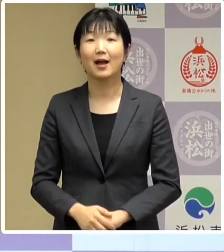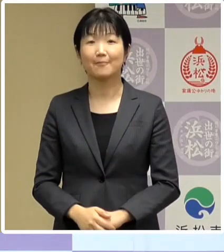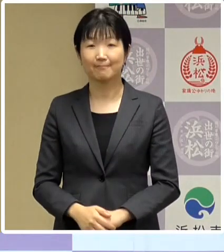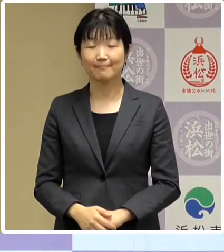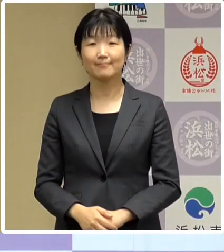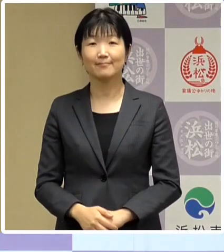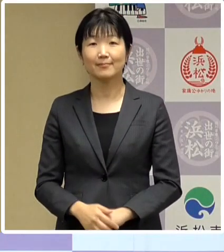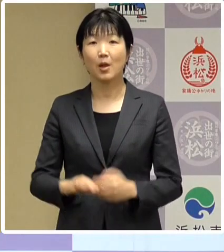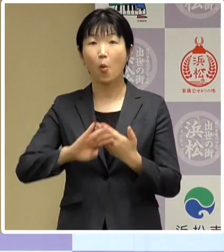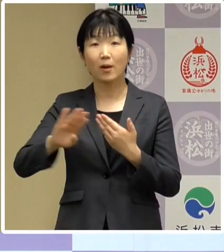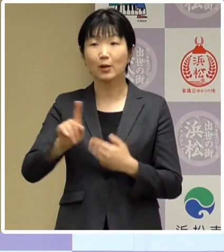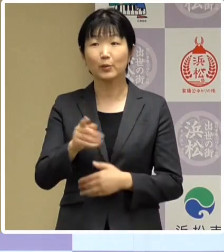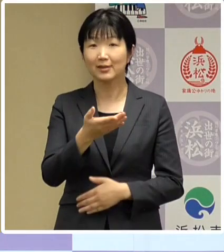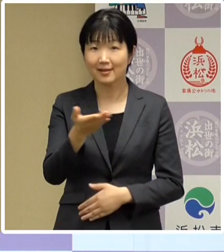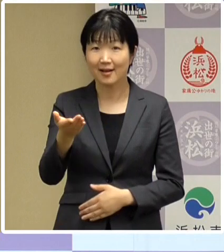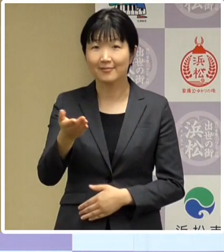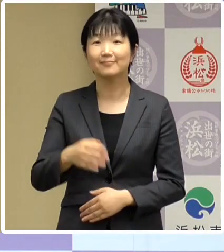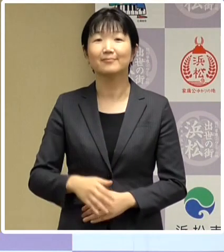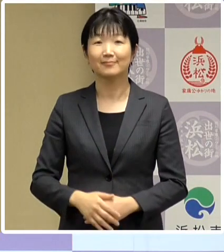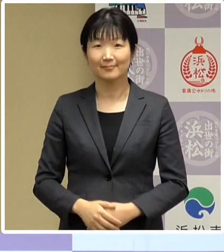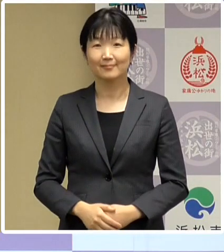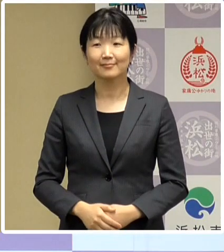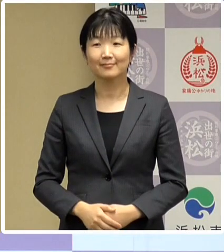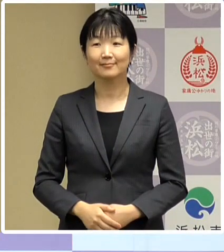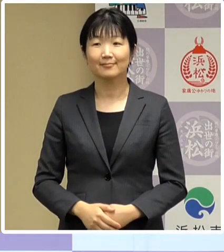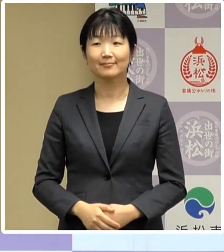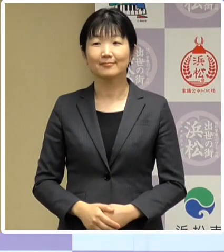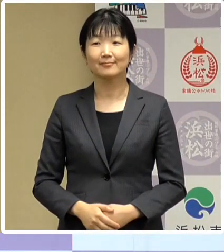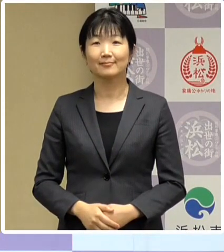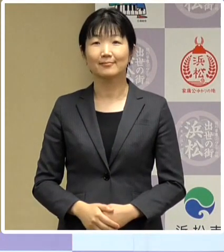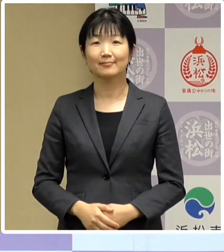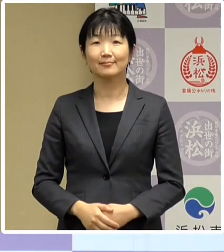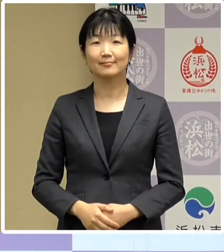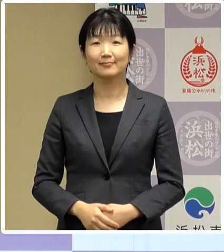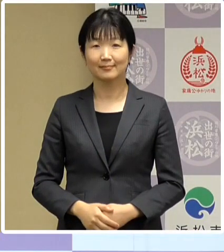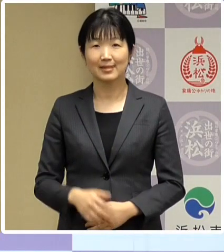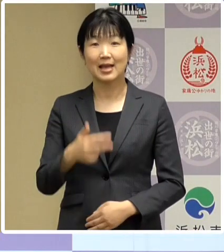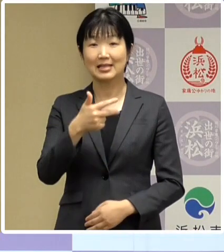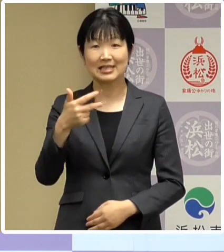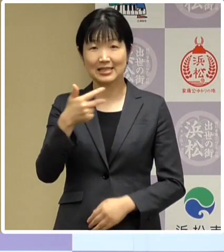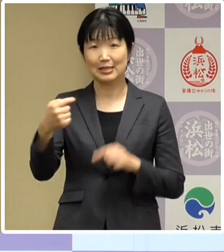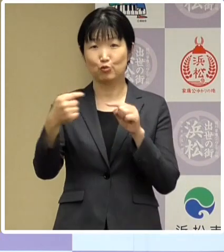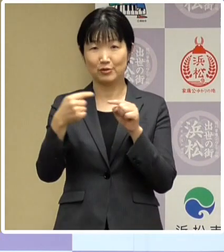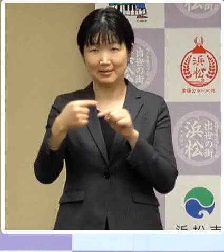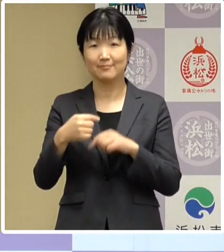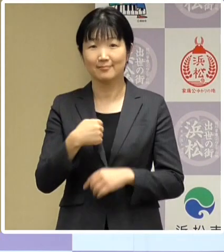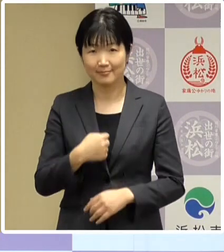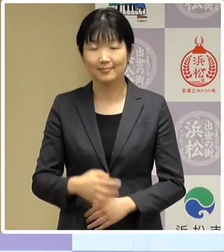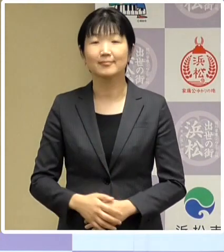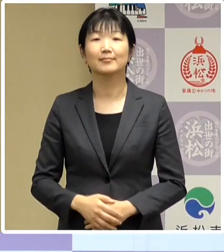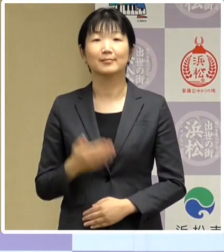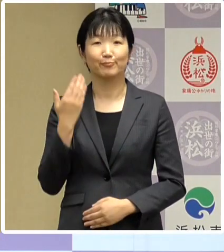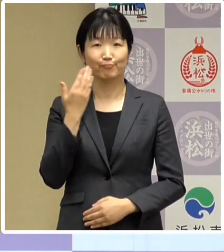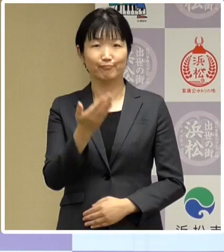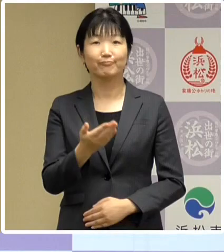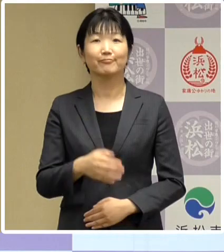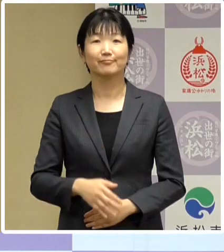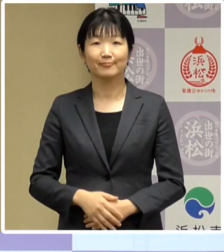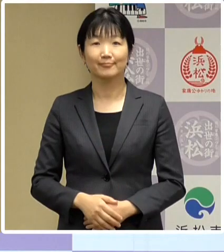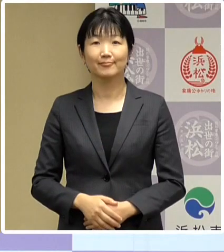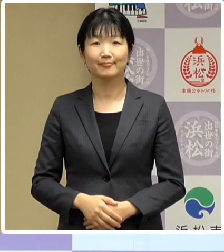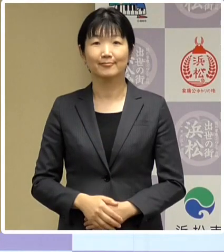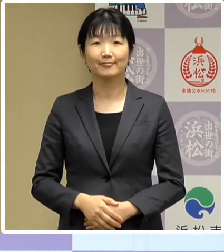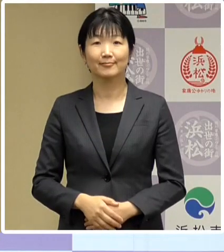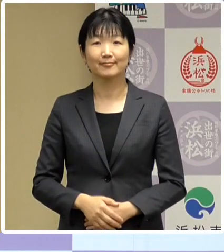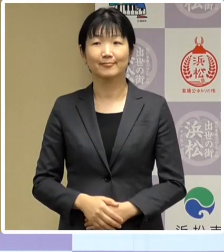他にはよろしいでしょうか。どうぞ、近藤さんどうぞ。 時事通信の近藤です。ちょっと